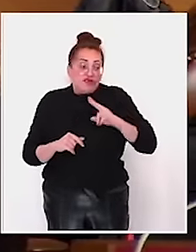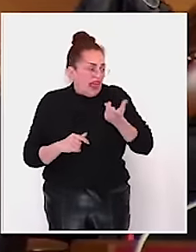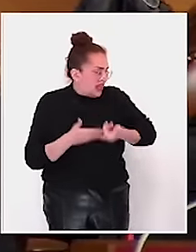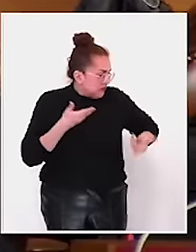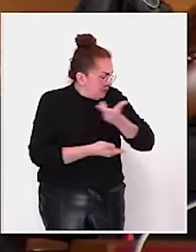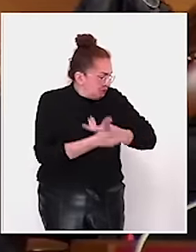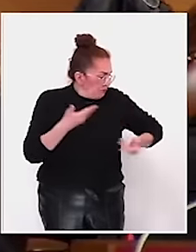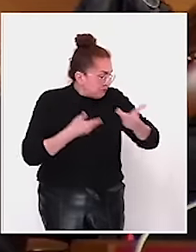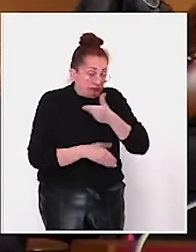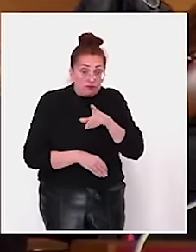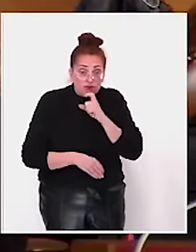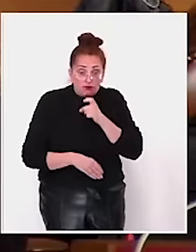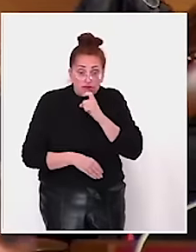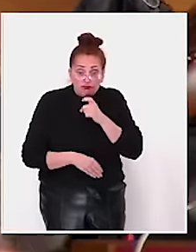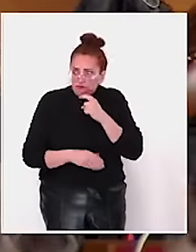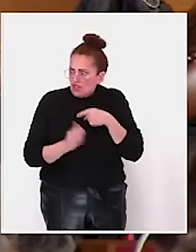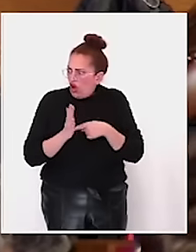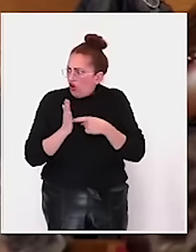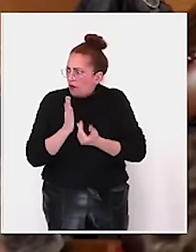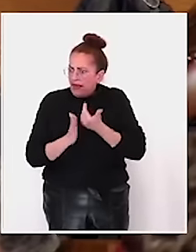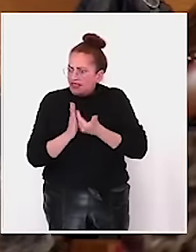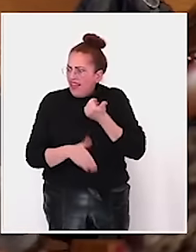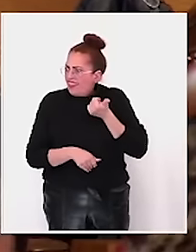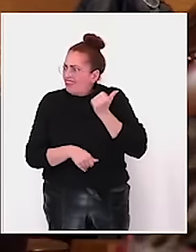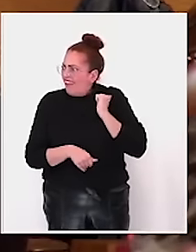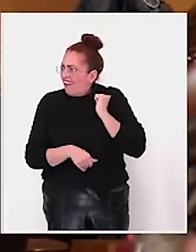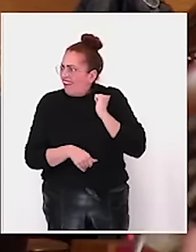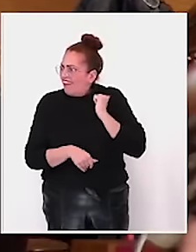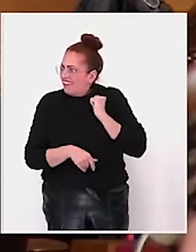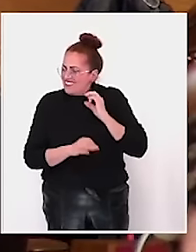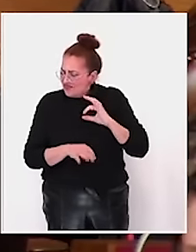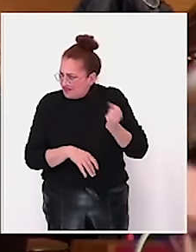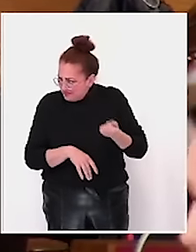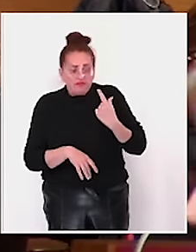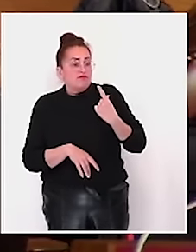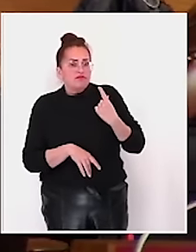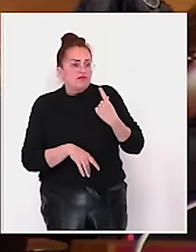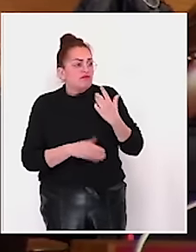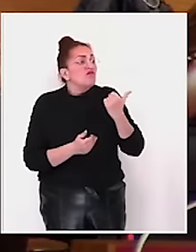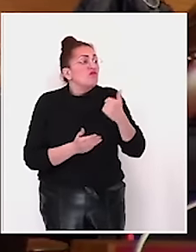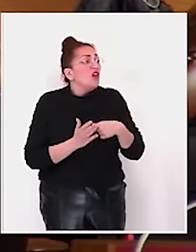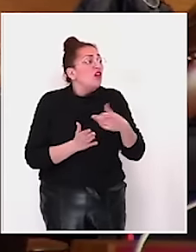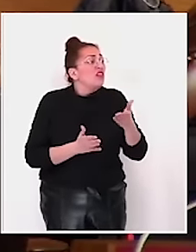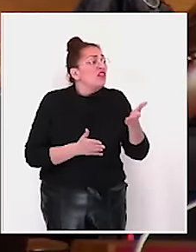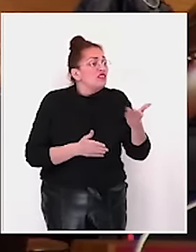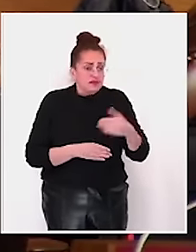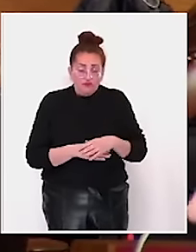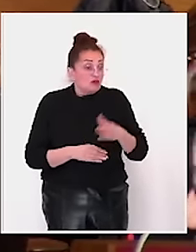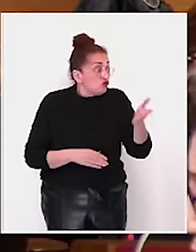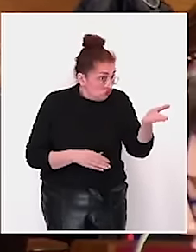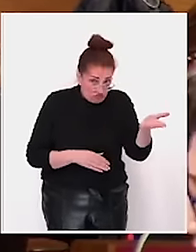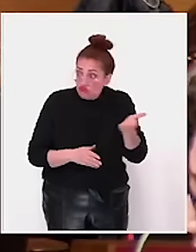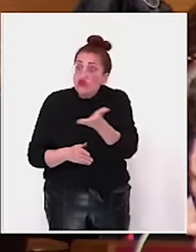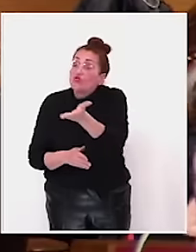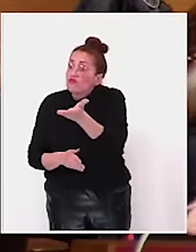nous. Elle a été reçue, je crois, en fin de matinée hier. Le vœu. Oui, le vœu. Oui. C'est ça. Oui, on